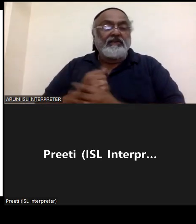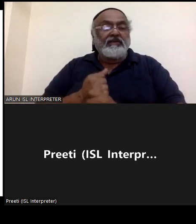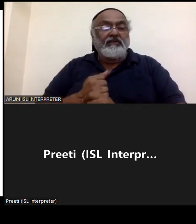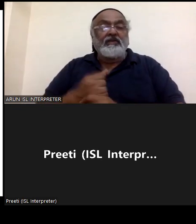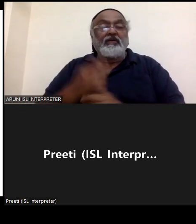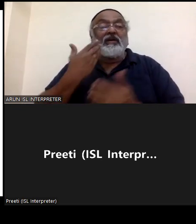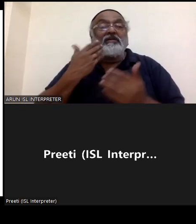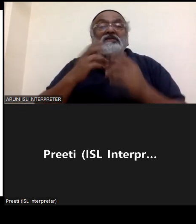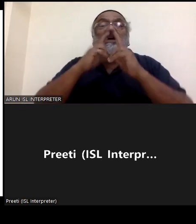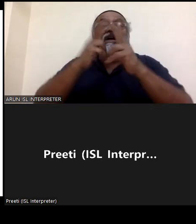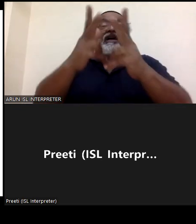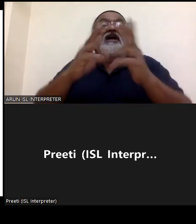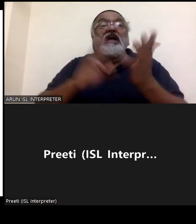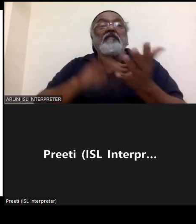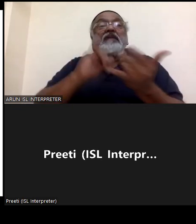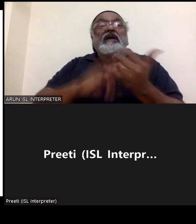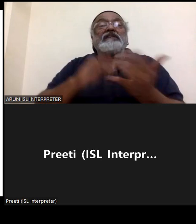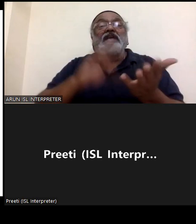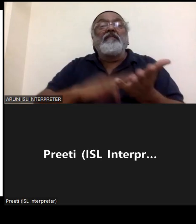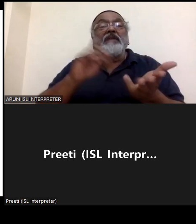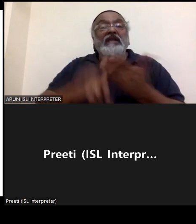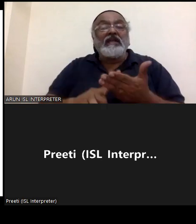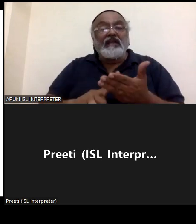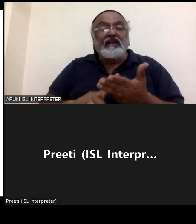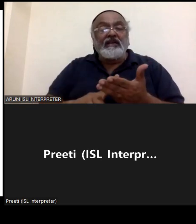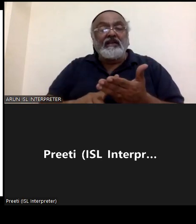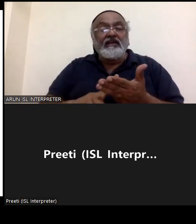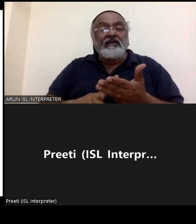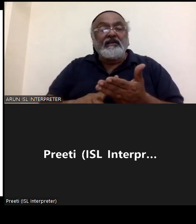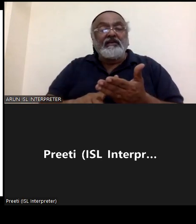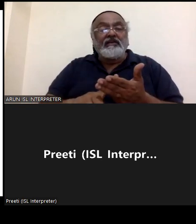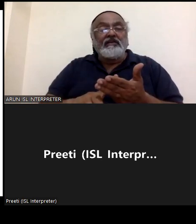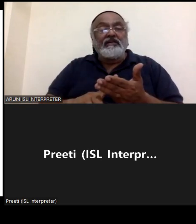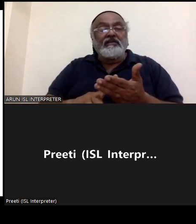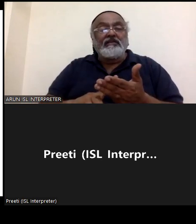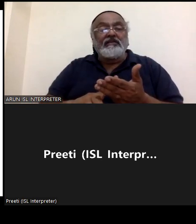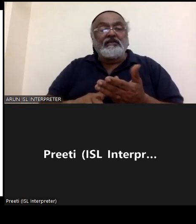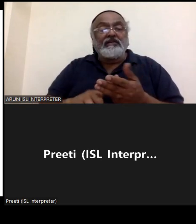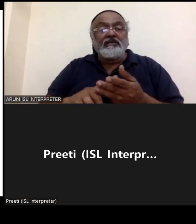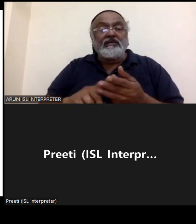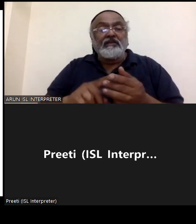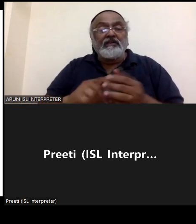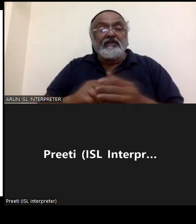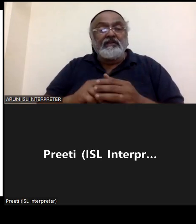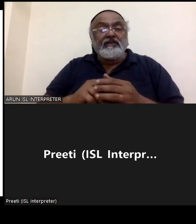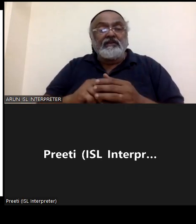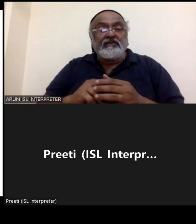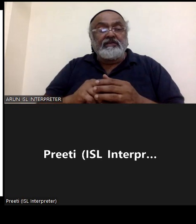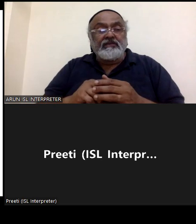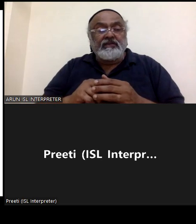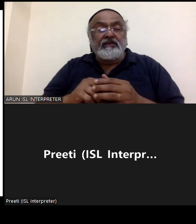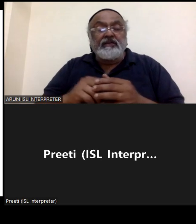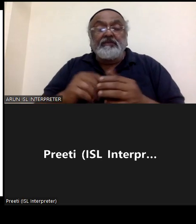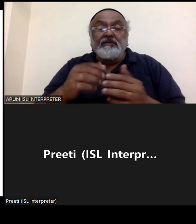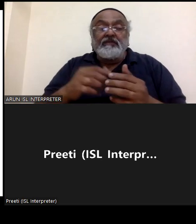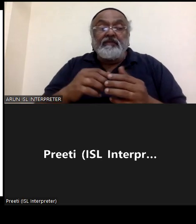एमएसएमई, दिस सपोर्ट फॉर द ग्रुप इन फॉर्मिंग अ इंडस्ट्री